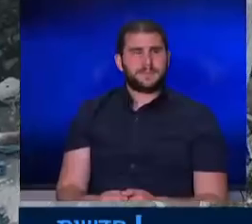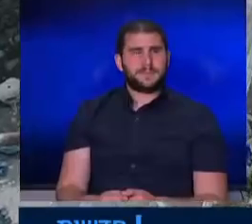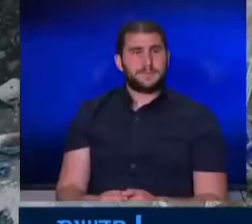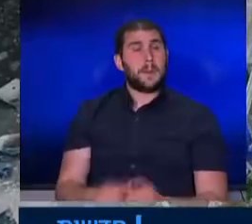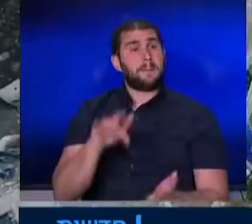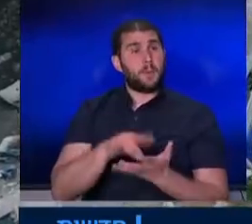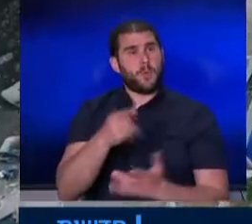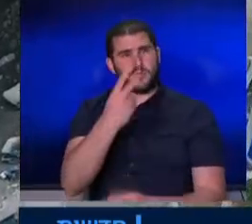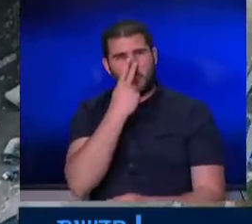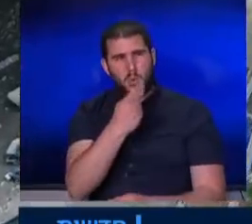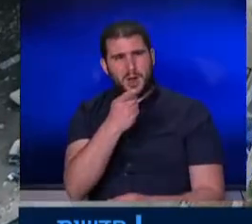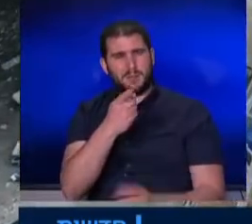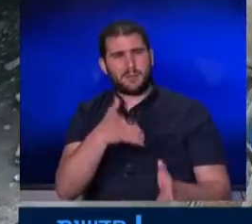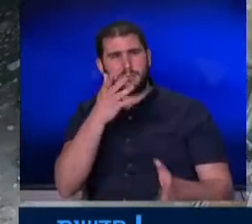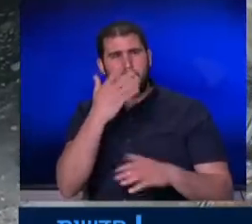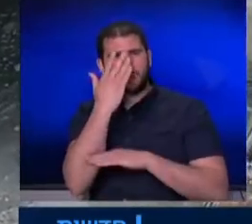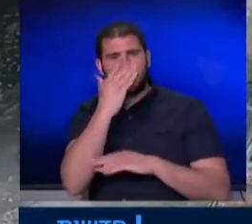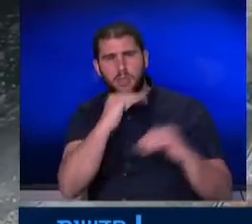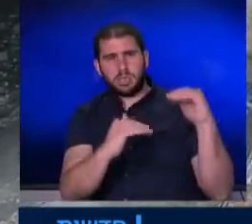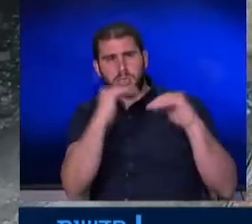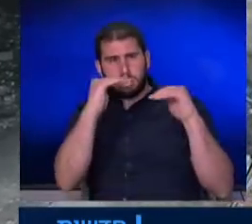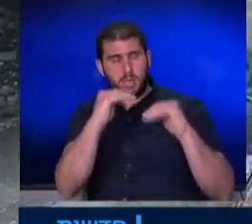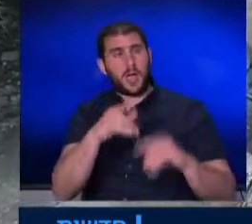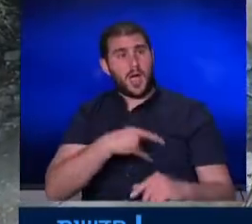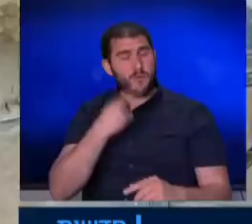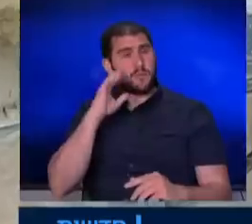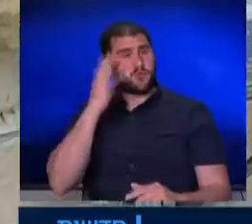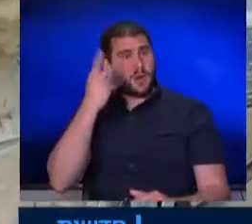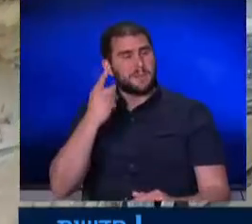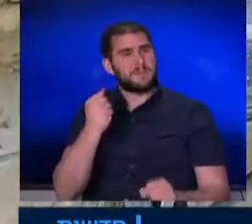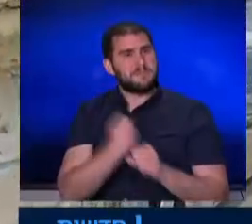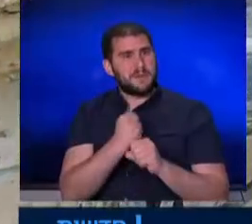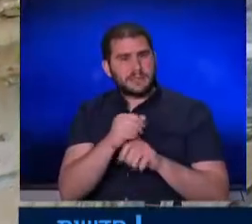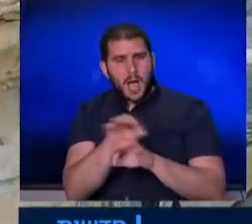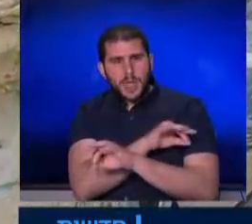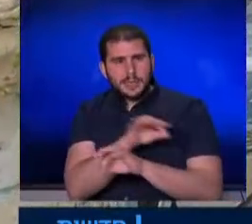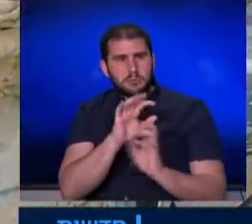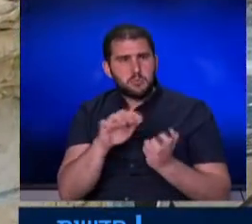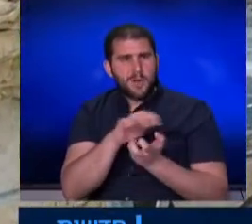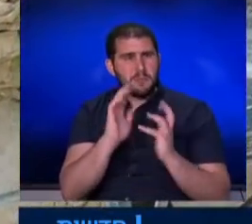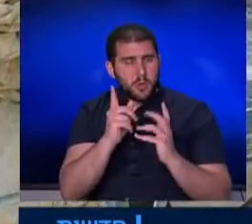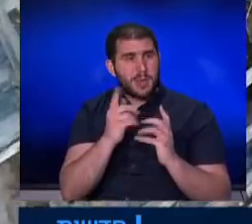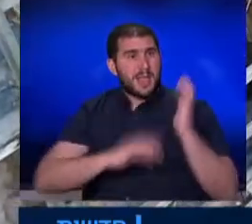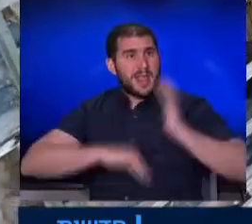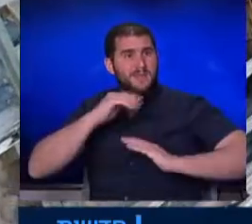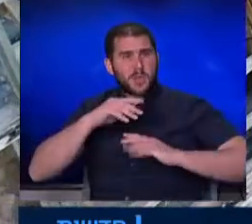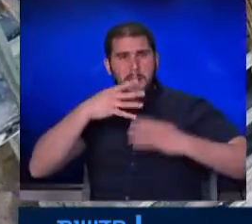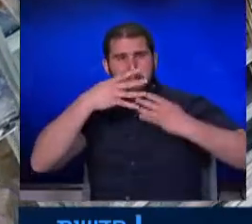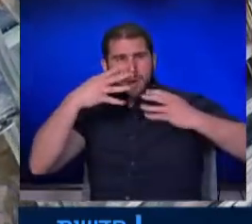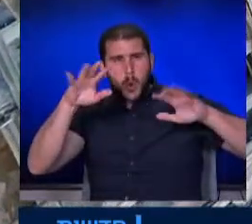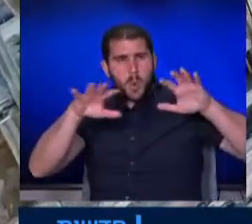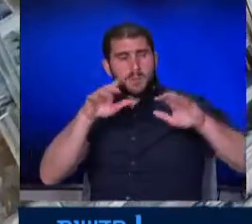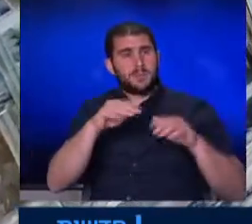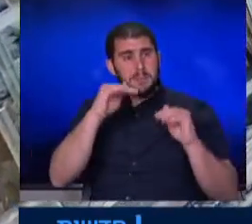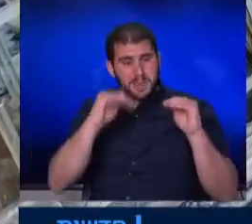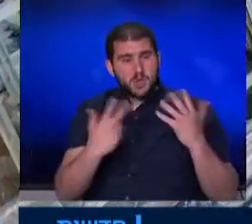במקום שבו אתם רואים מגדל קרשים רעוע, חוו כמה משוגעים מבצע הנדסי מורכב. לך תבנה את הפיגום הזה